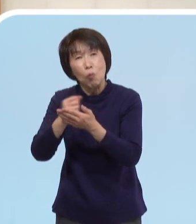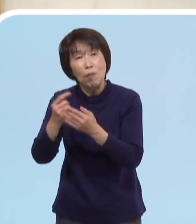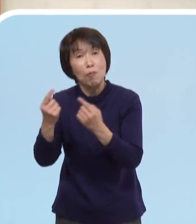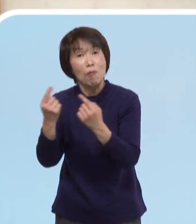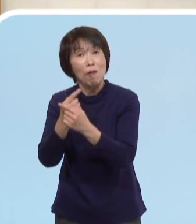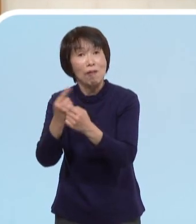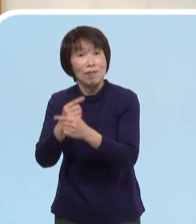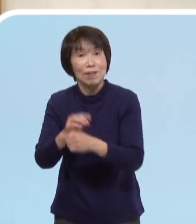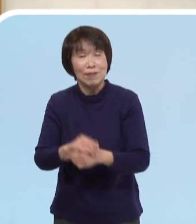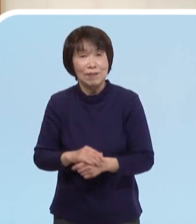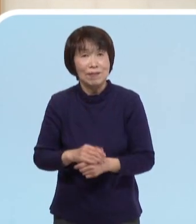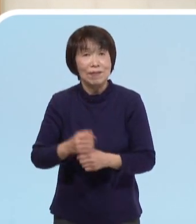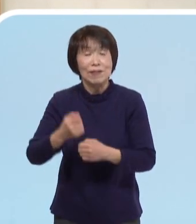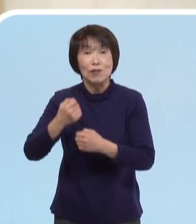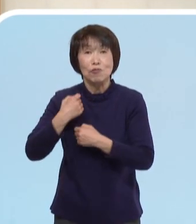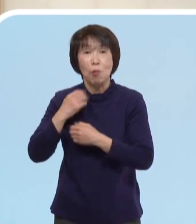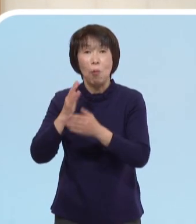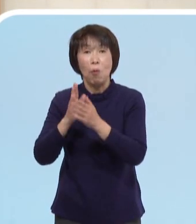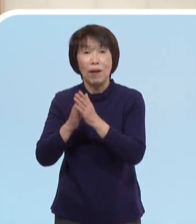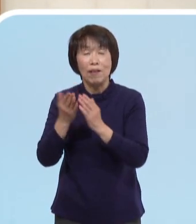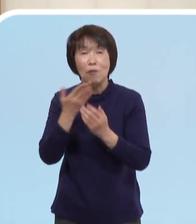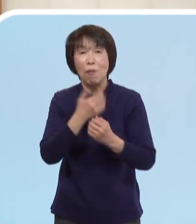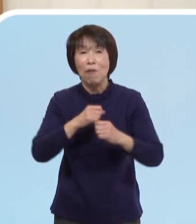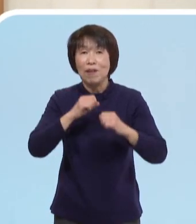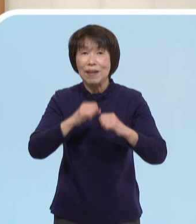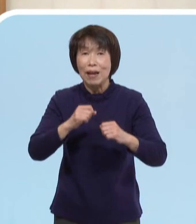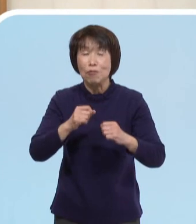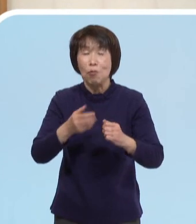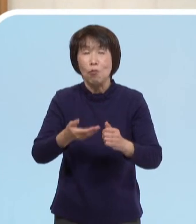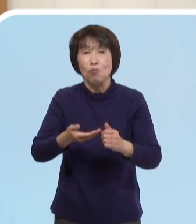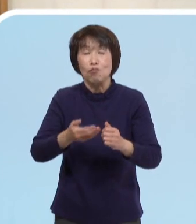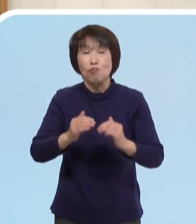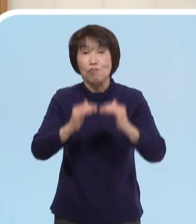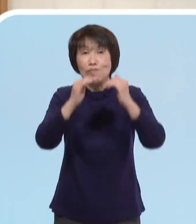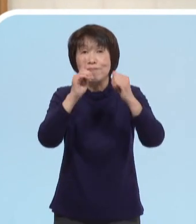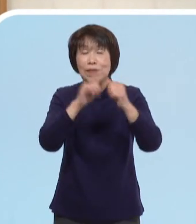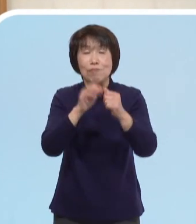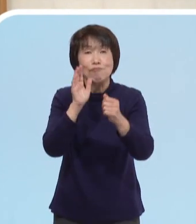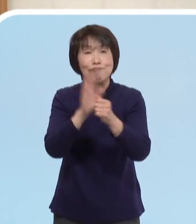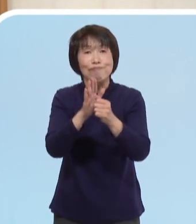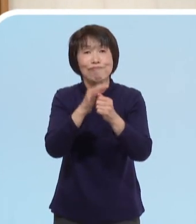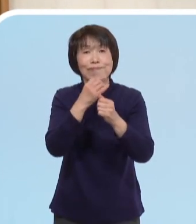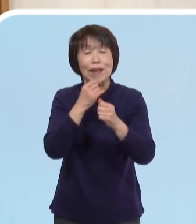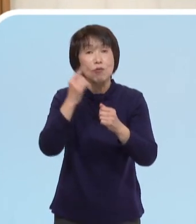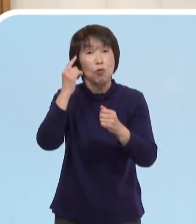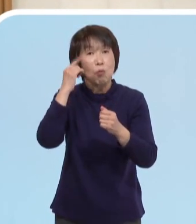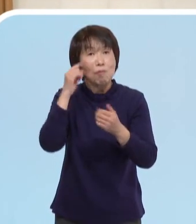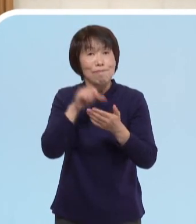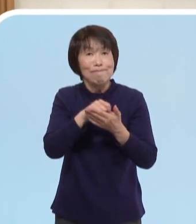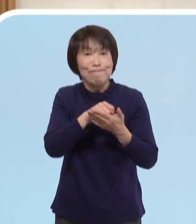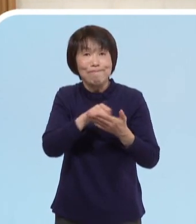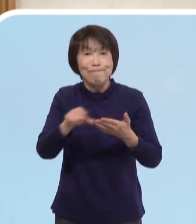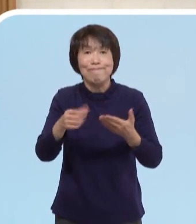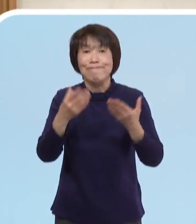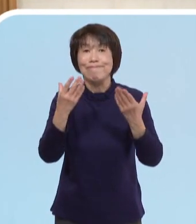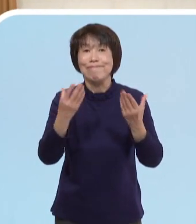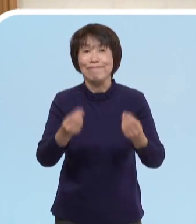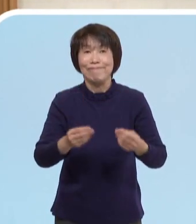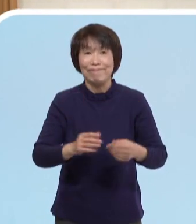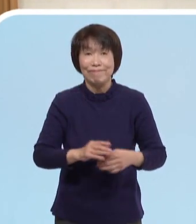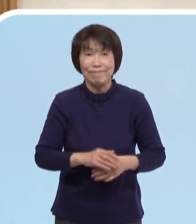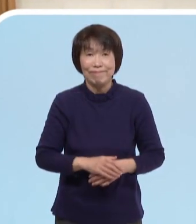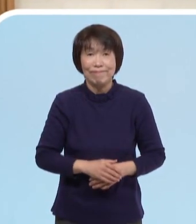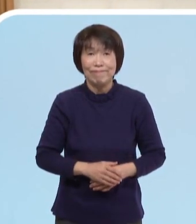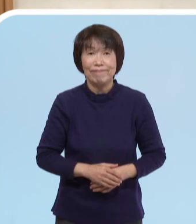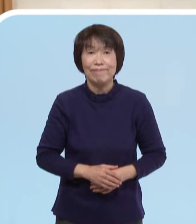ことで兵庫県の中の町ぐるみの中で一緒に協力できたらいいなと思って、それで食の健康協力店に登録